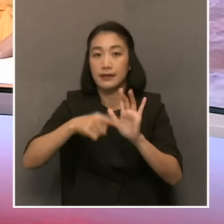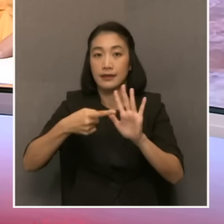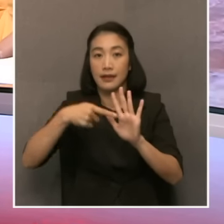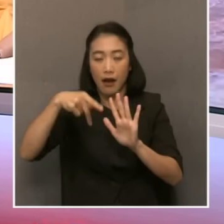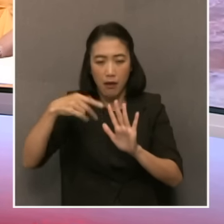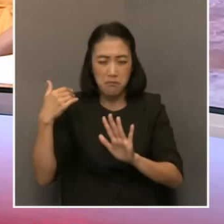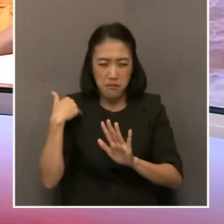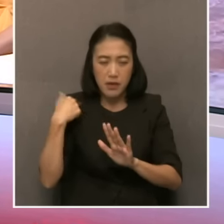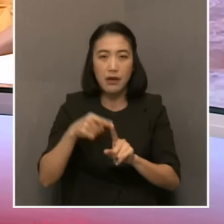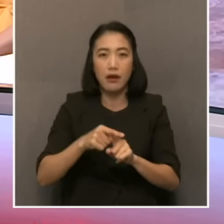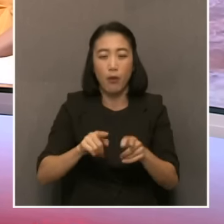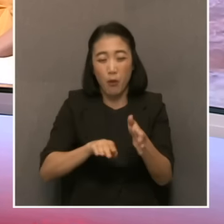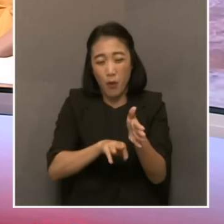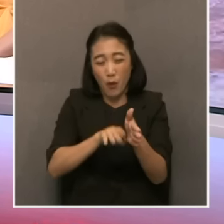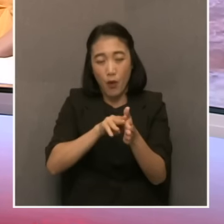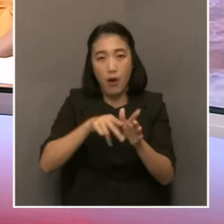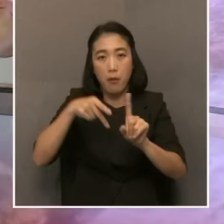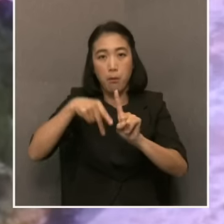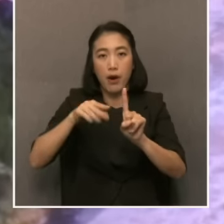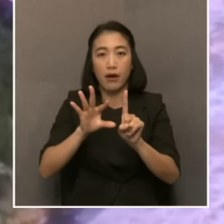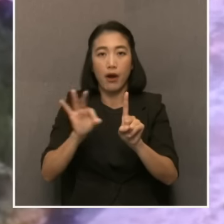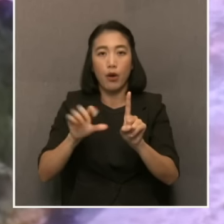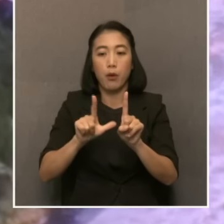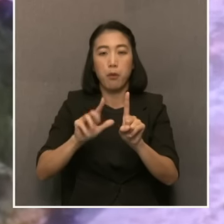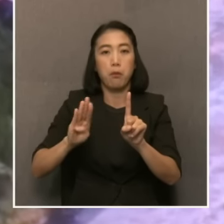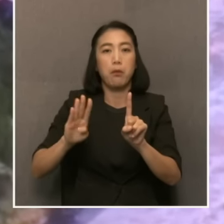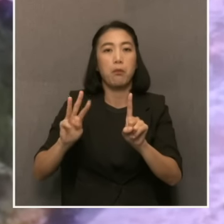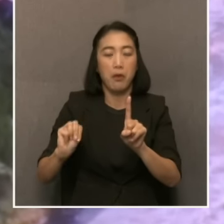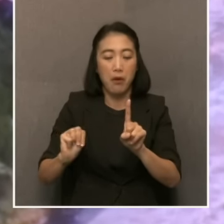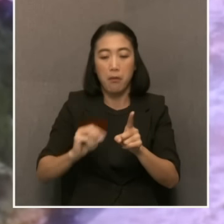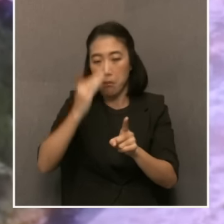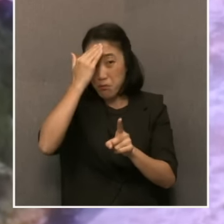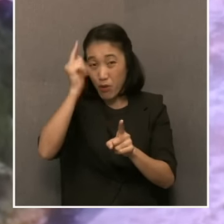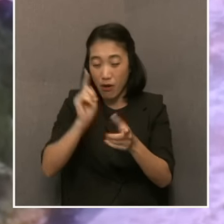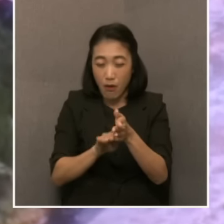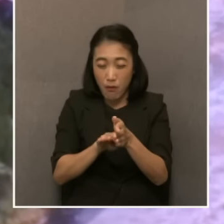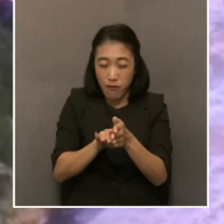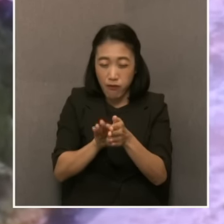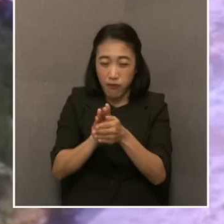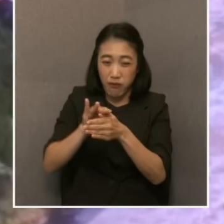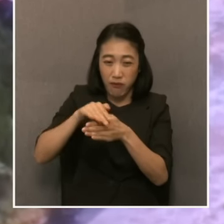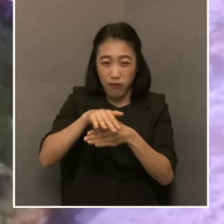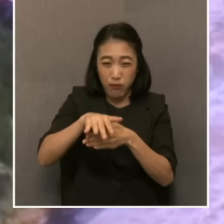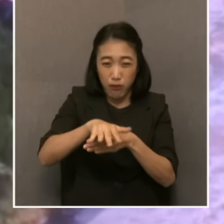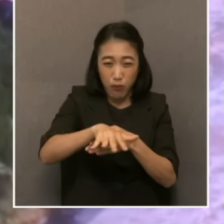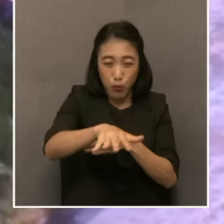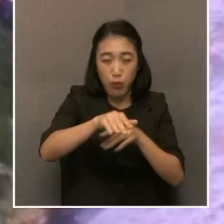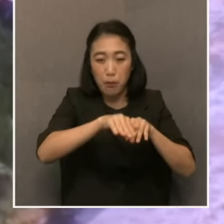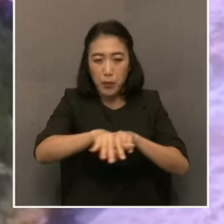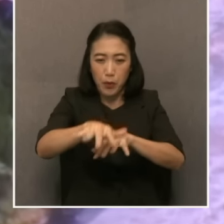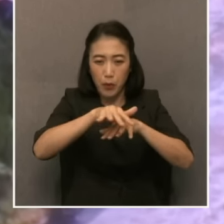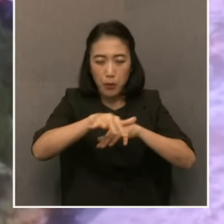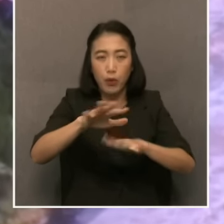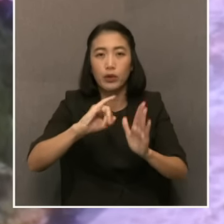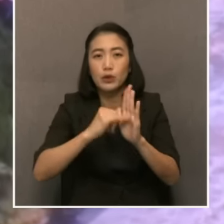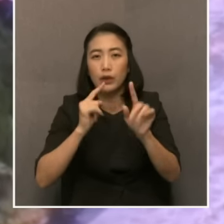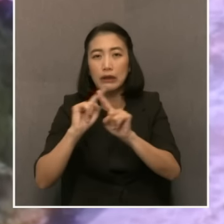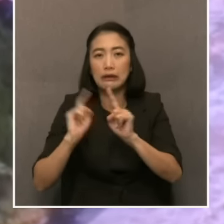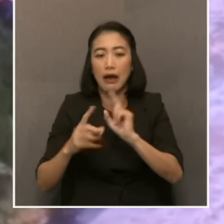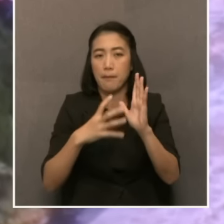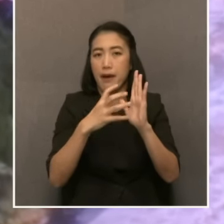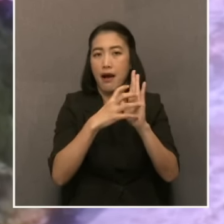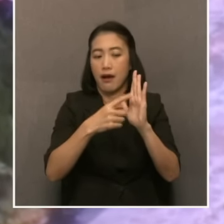วินาทีแล้วอ่ะนะคะก็จะมีผลส่งมาถึงท้ายน้ำนะคะบริเวณที่เป็นพื้นที่รุ่มต่ำหรือว่าพื้นที่ฟันหลอในหลายจังหวัดภาคกลางนะคะก็อาจจะได้รับ